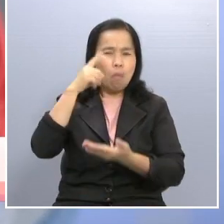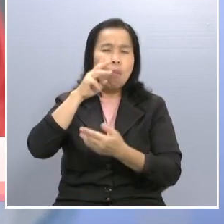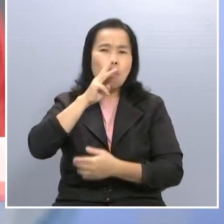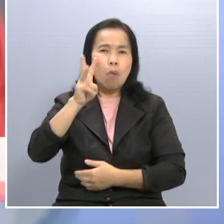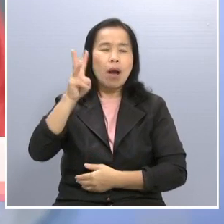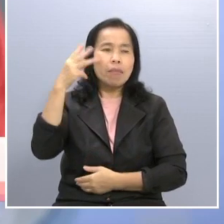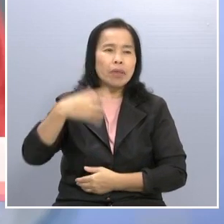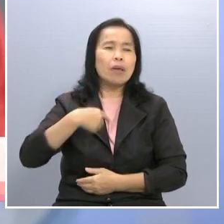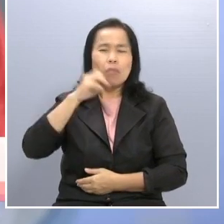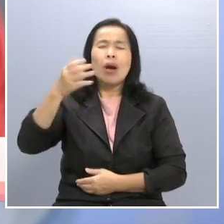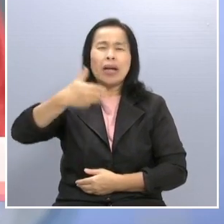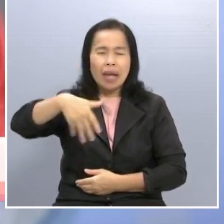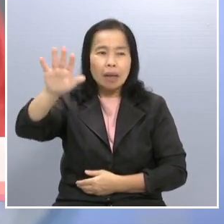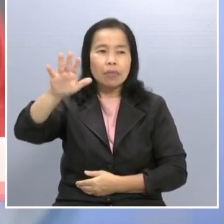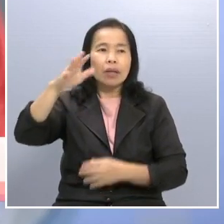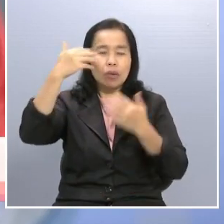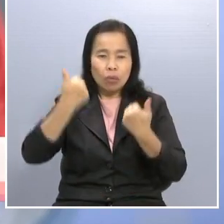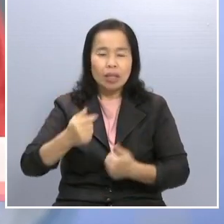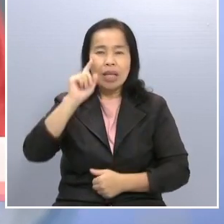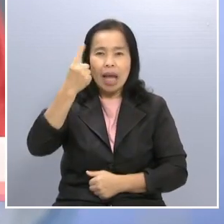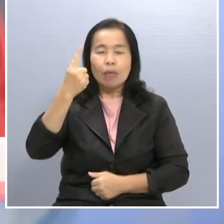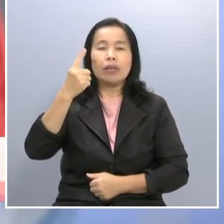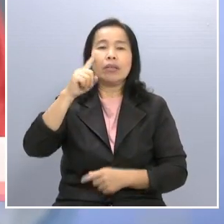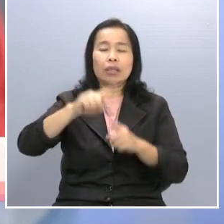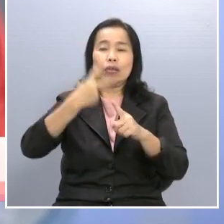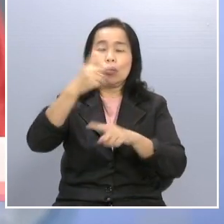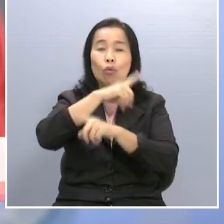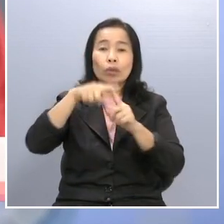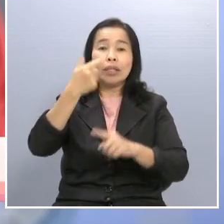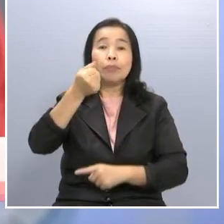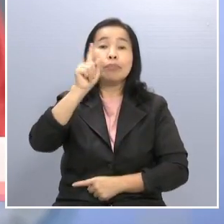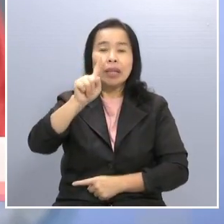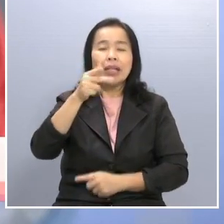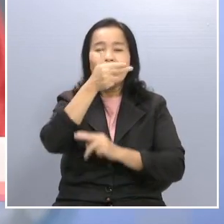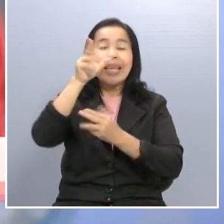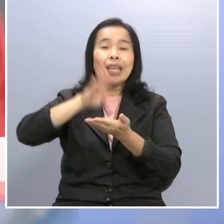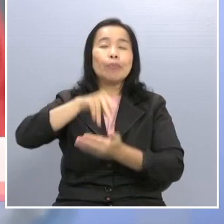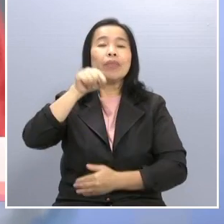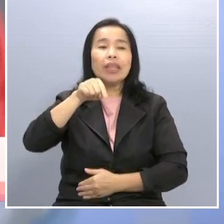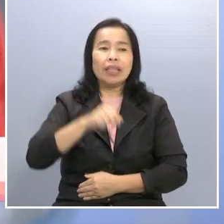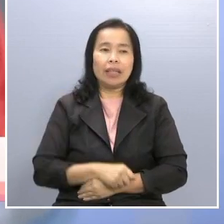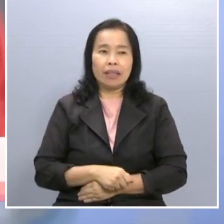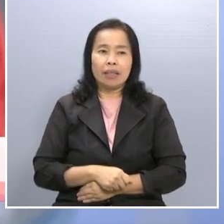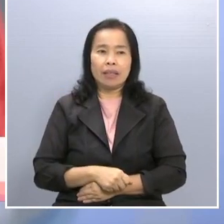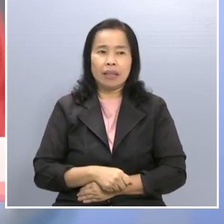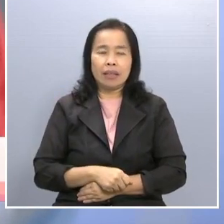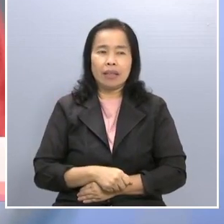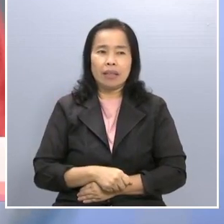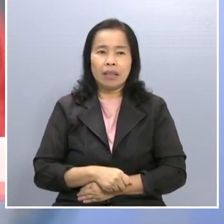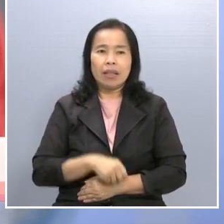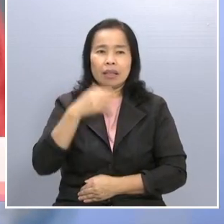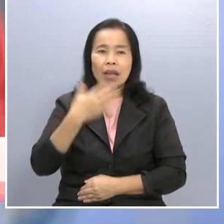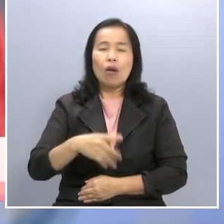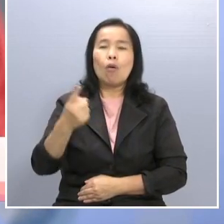ไปมาอีกทีก็คือวันที่11กุมภาเนี่ยแหละที่ให้ได้เห็นคลิปอะค่ะซึ่งว่ากรกฎานี่มาข่มขู่แม่แล้ว